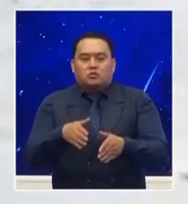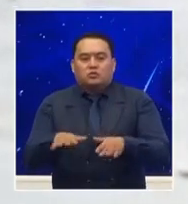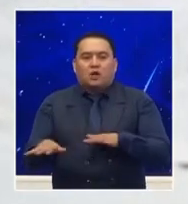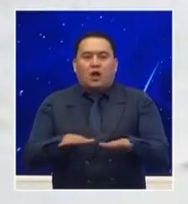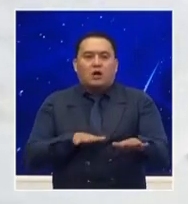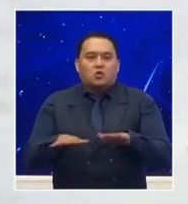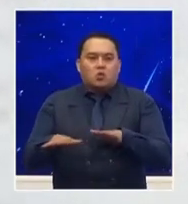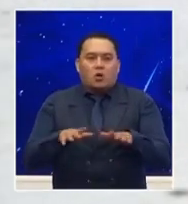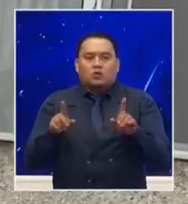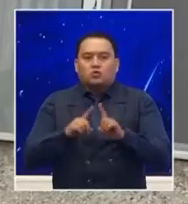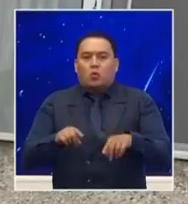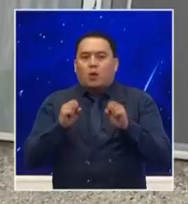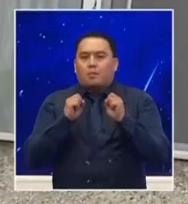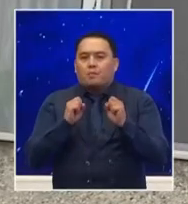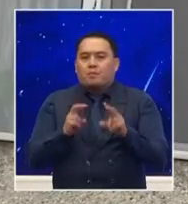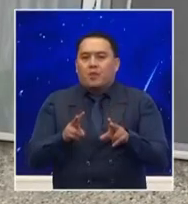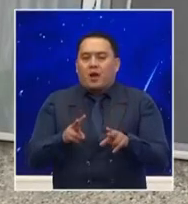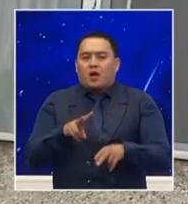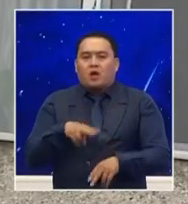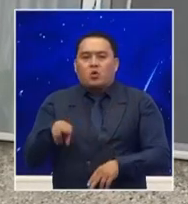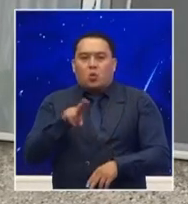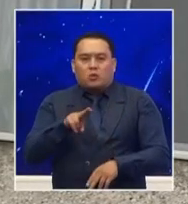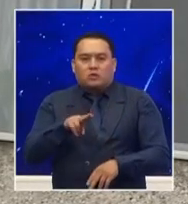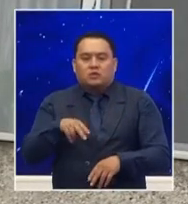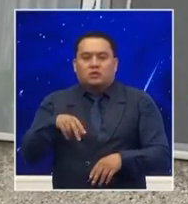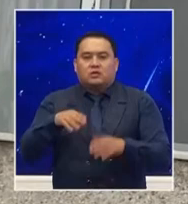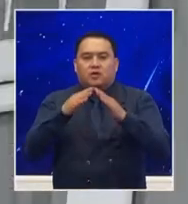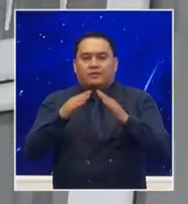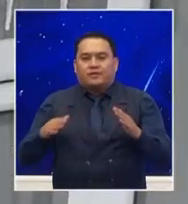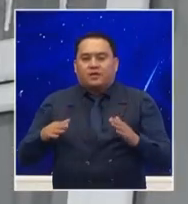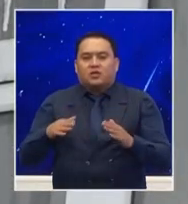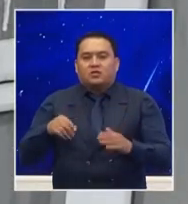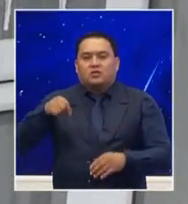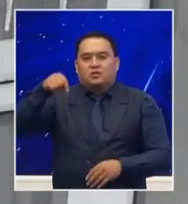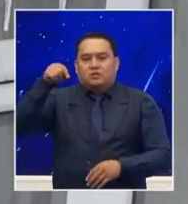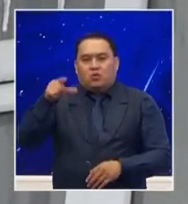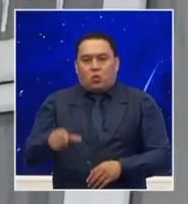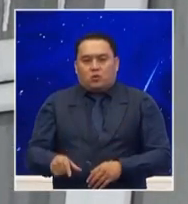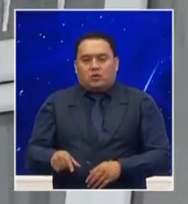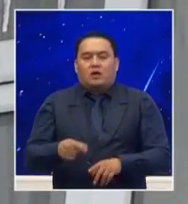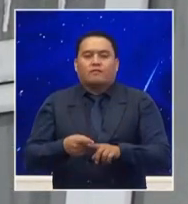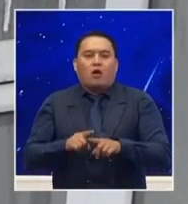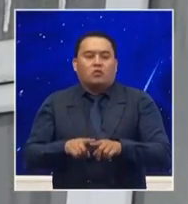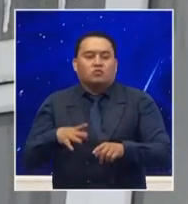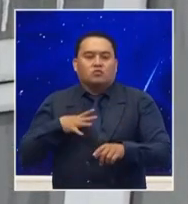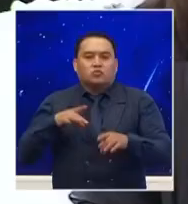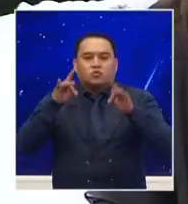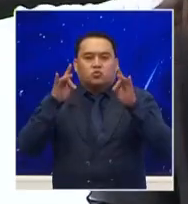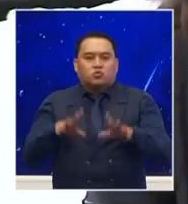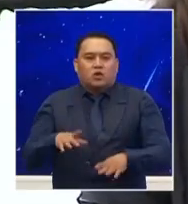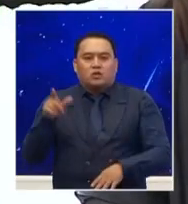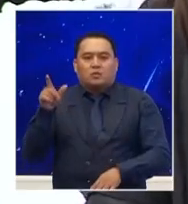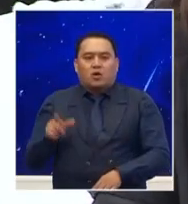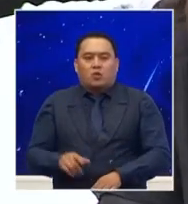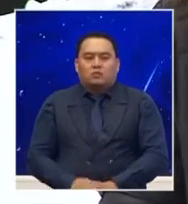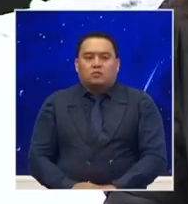дороги. Особую опасность представляют и ледяные глыбы, свисающие с крыш здания, от падения которых страдают случайные прохожие. В